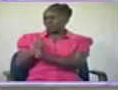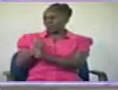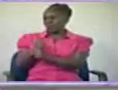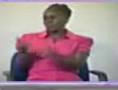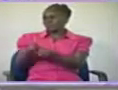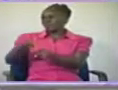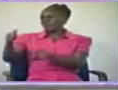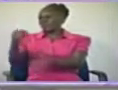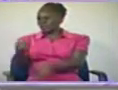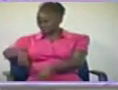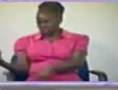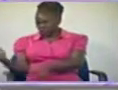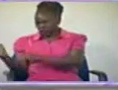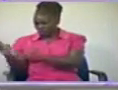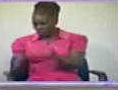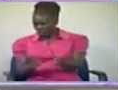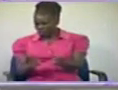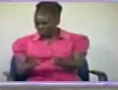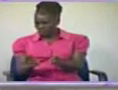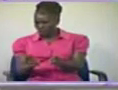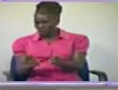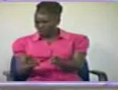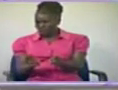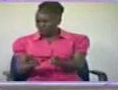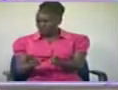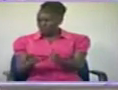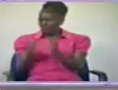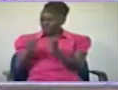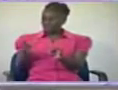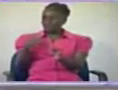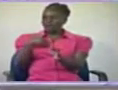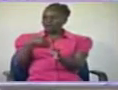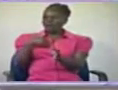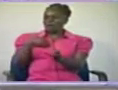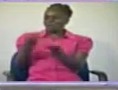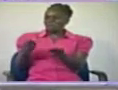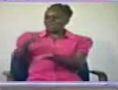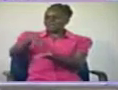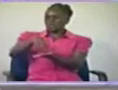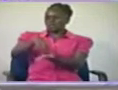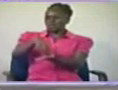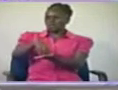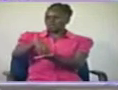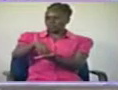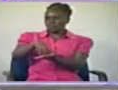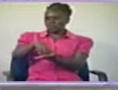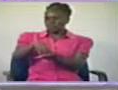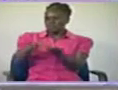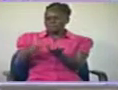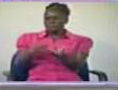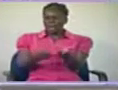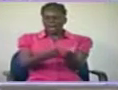watoto wengine wa kawaida. Na kama kuna mahali tuseme katika labda hesabu ama